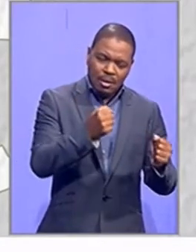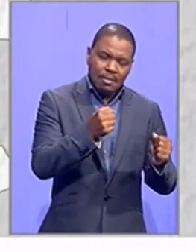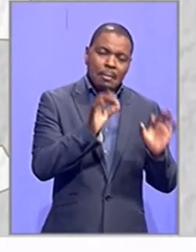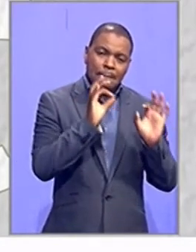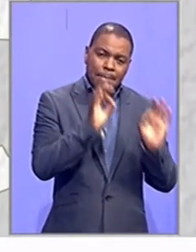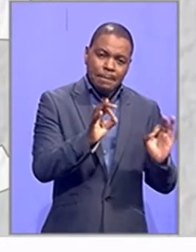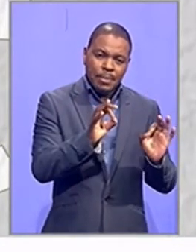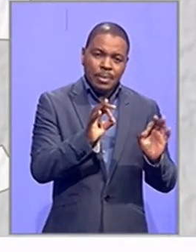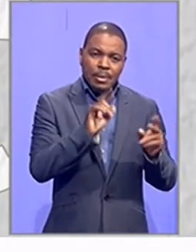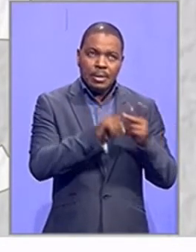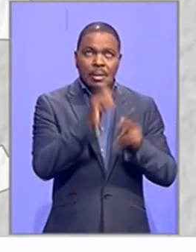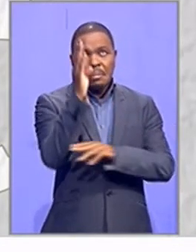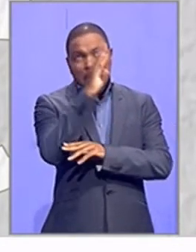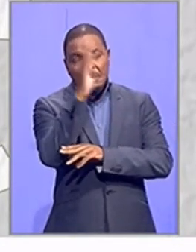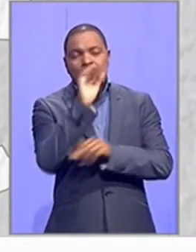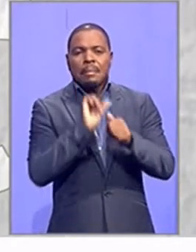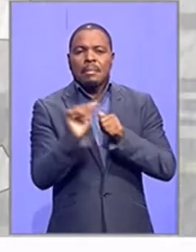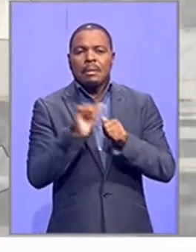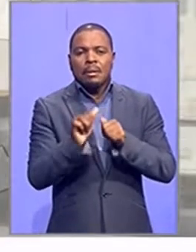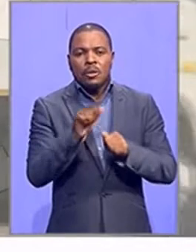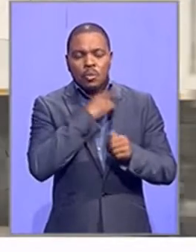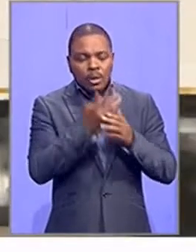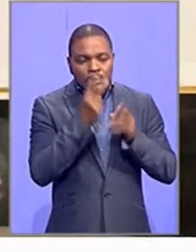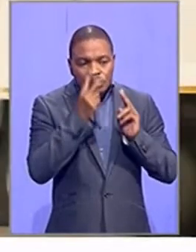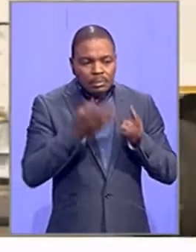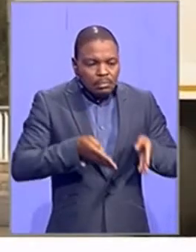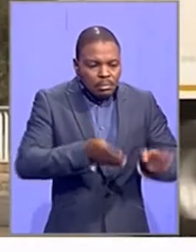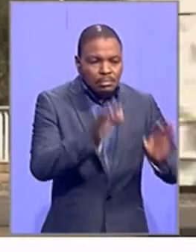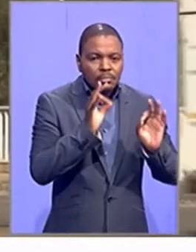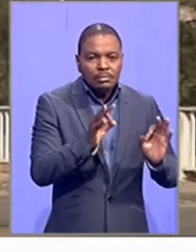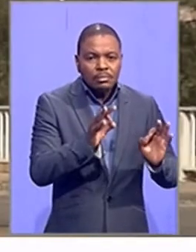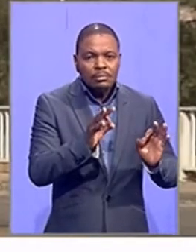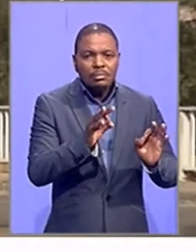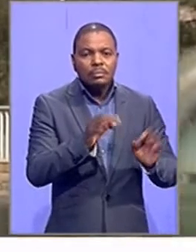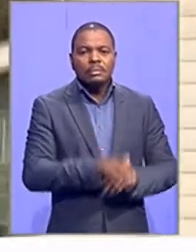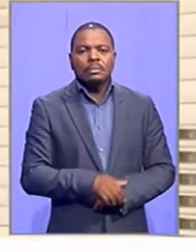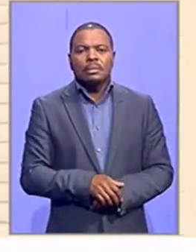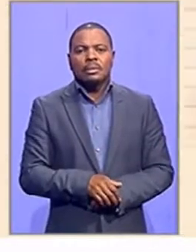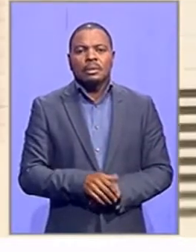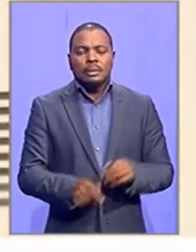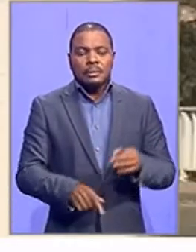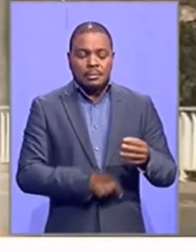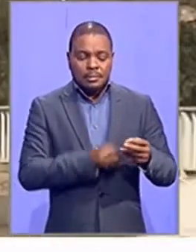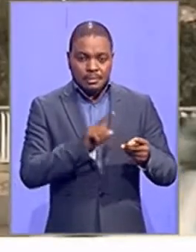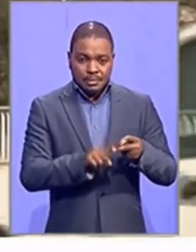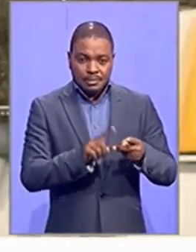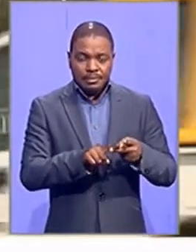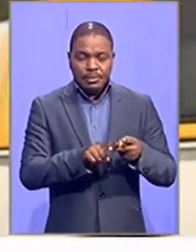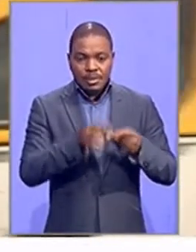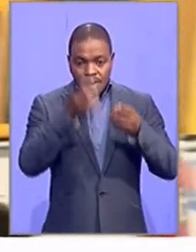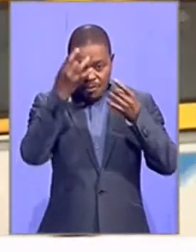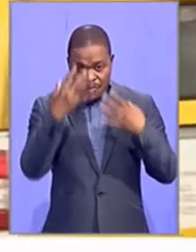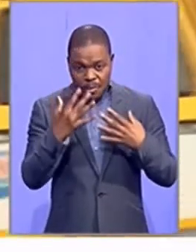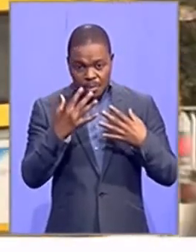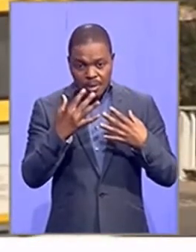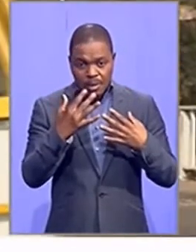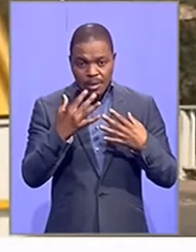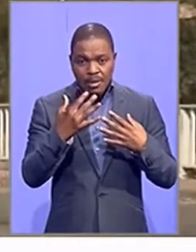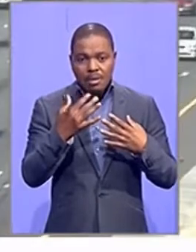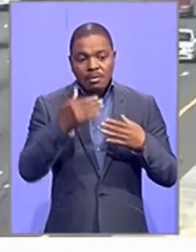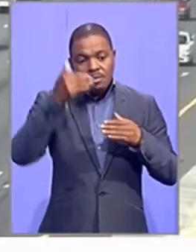go tshabile go no bona go tsela ba tsamayang ka yona e right na and on the information ba tsamayang ba